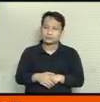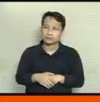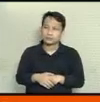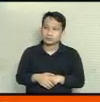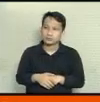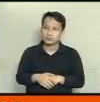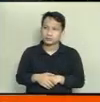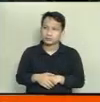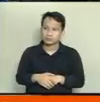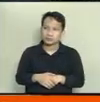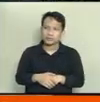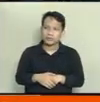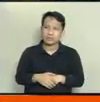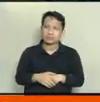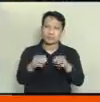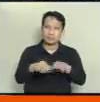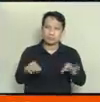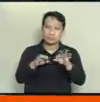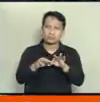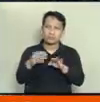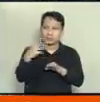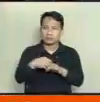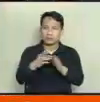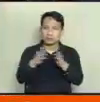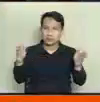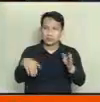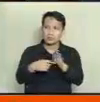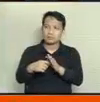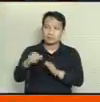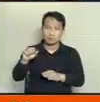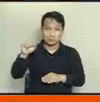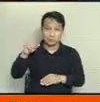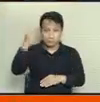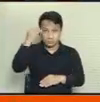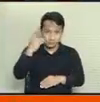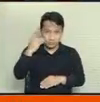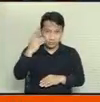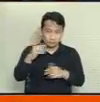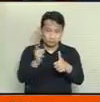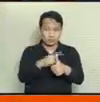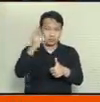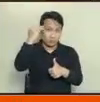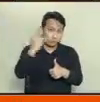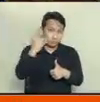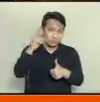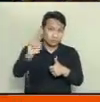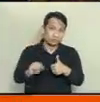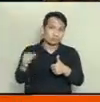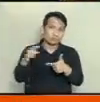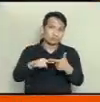It ain't that way. Pinakamalaking tourist market ng Pilipinas ang mga Korean na sinunda ng mga Chinese.